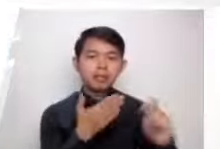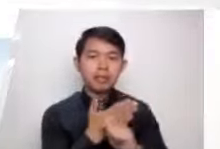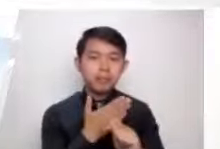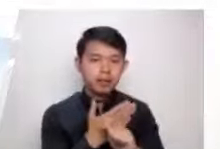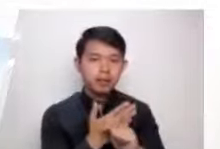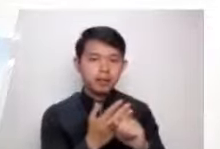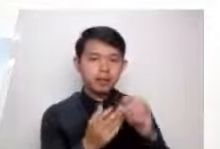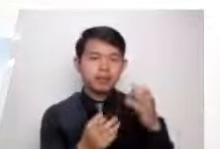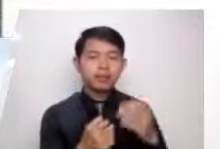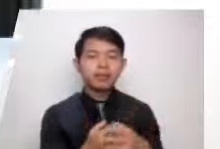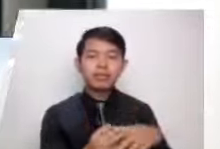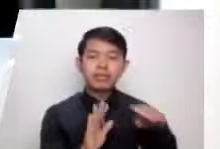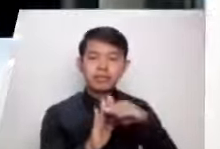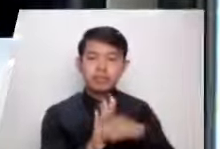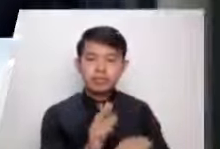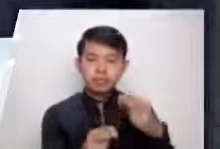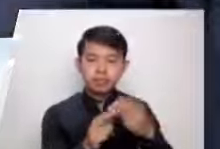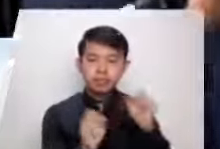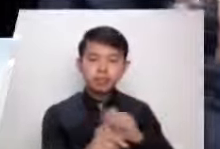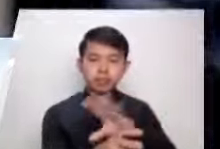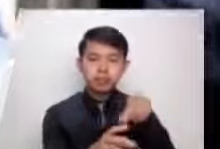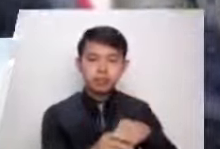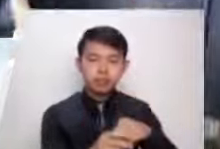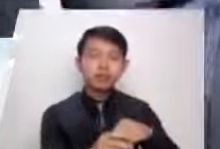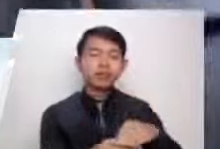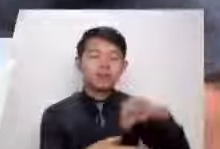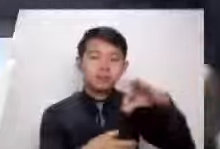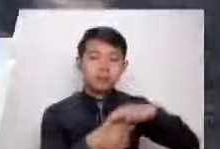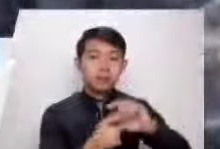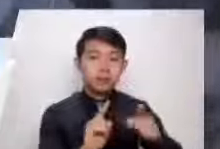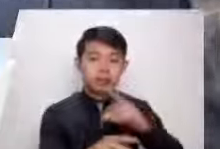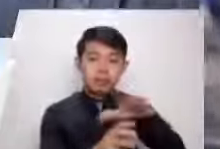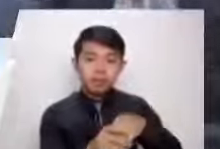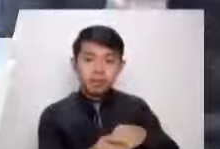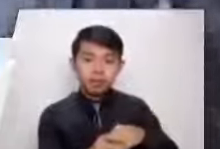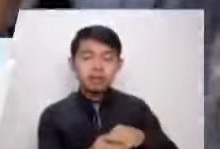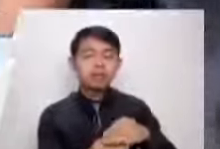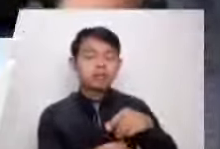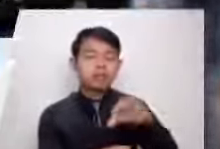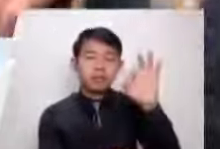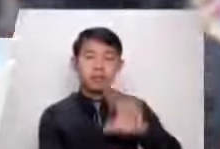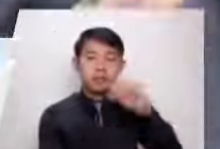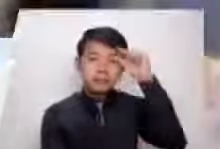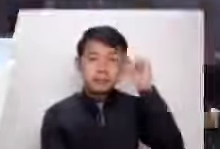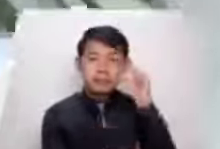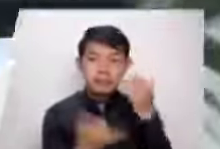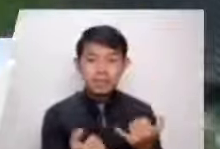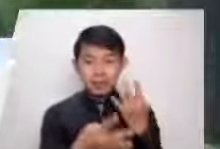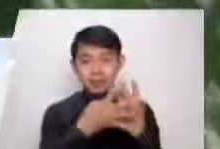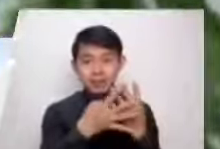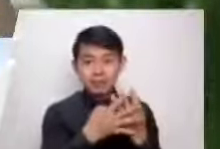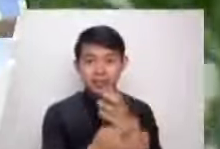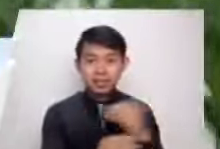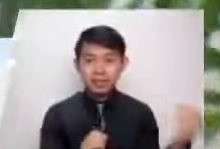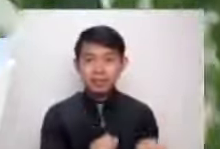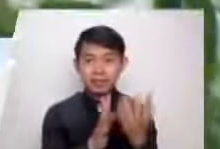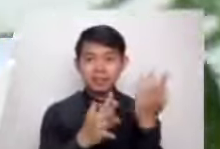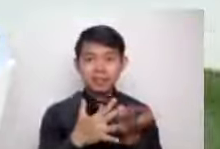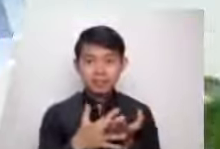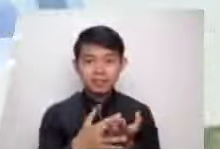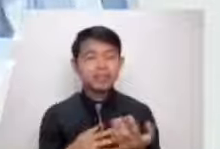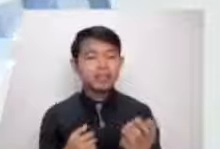sa nakapasok sa listahan, si Pastor Apollo Quibuloy na kasalukuyang nakakulong at naharap sa kaso. Kasalukuyan ding may